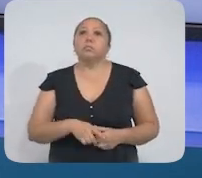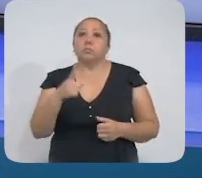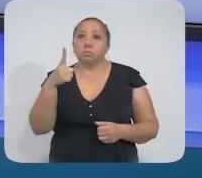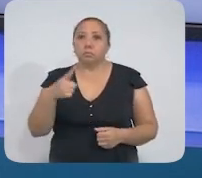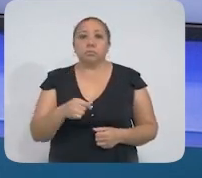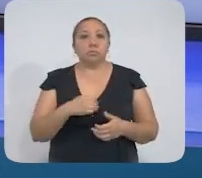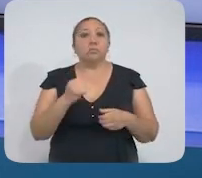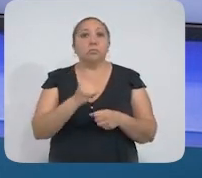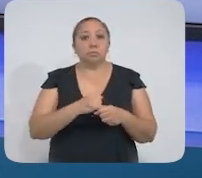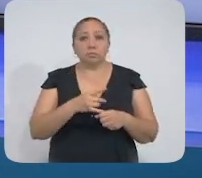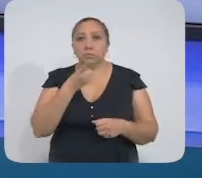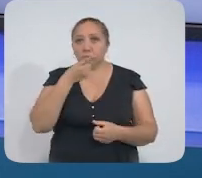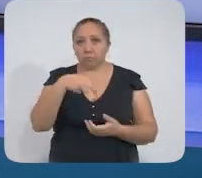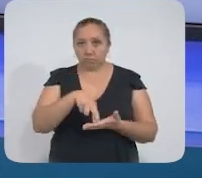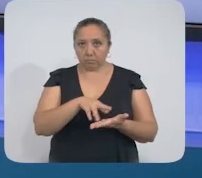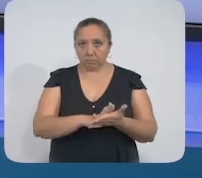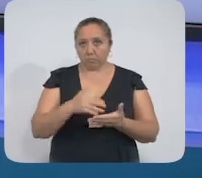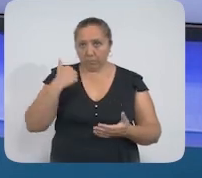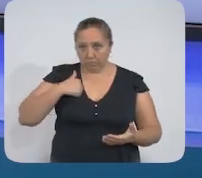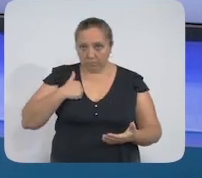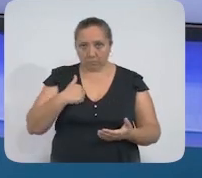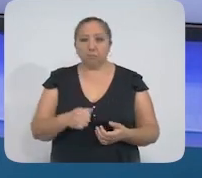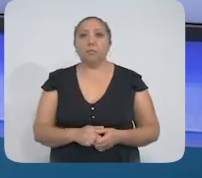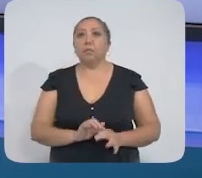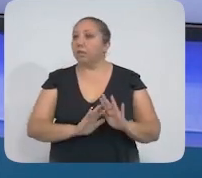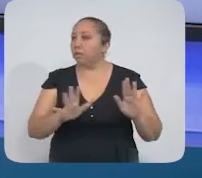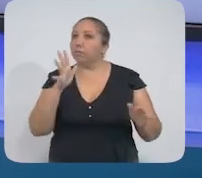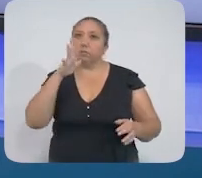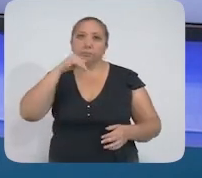Yanulak basukato helbile. Tian tu chikul internet.